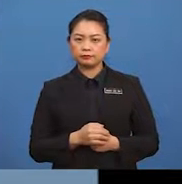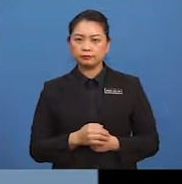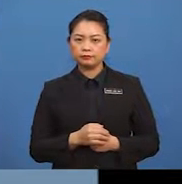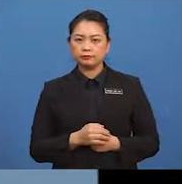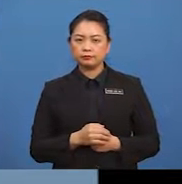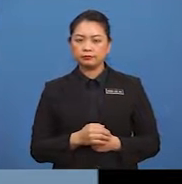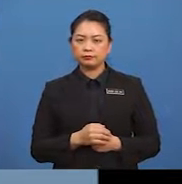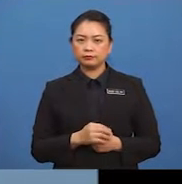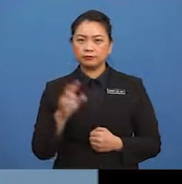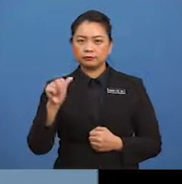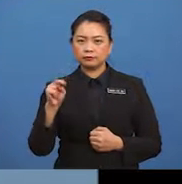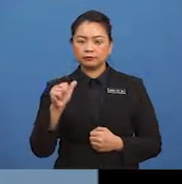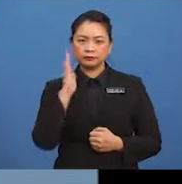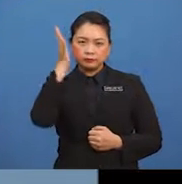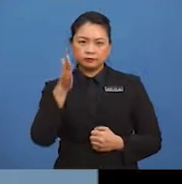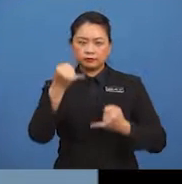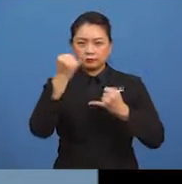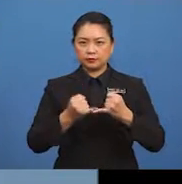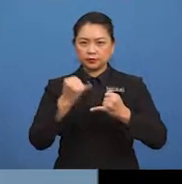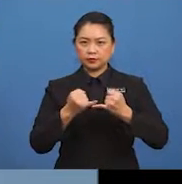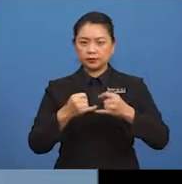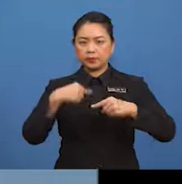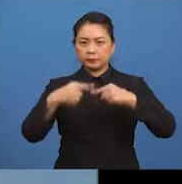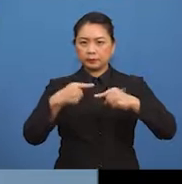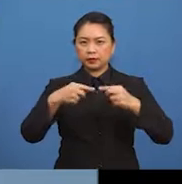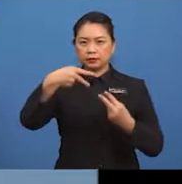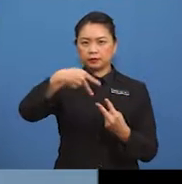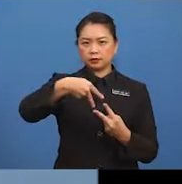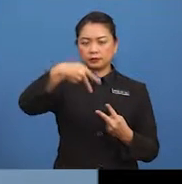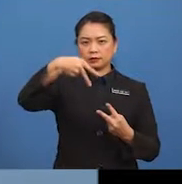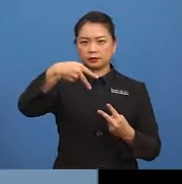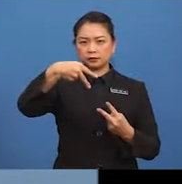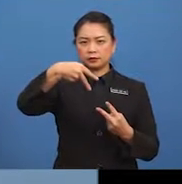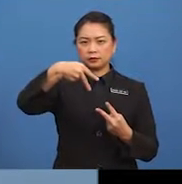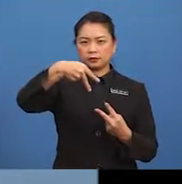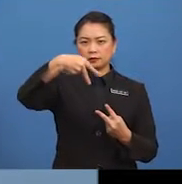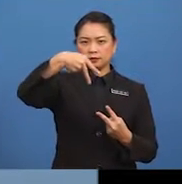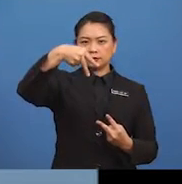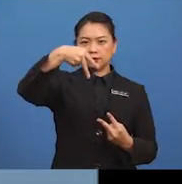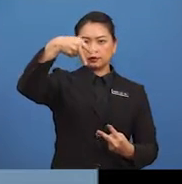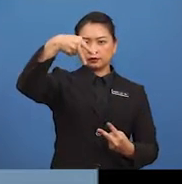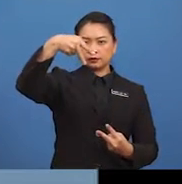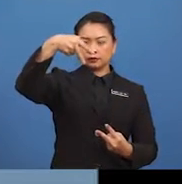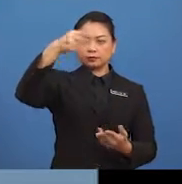Anafasa akan berakhir apabila kromatid sampai di kutub sel.